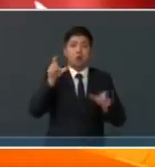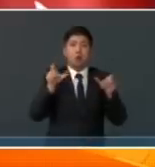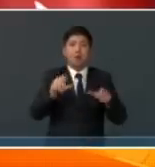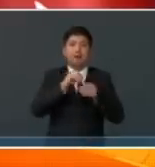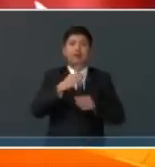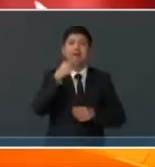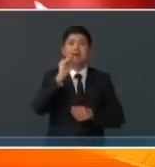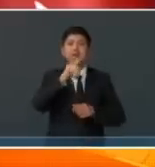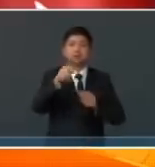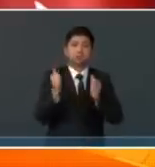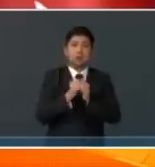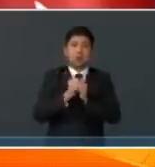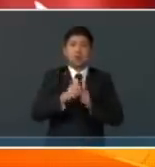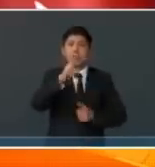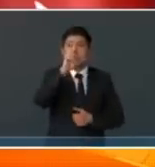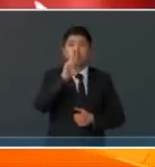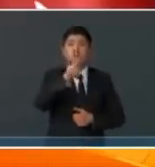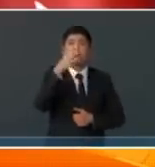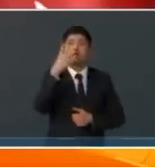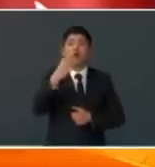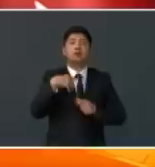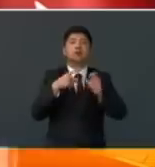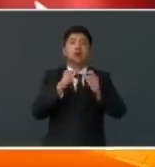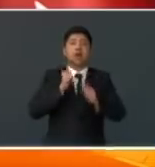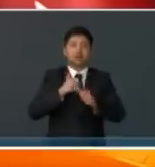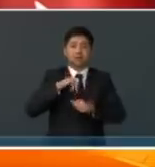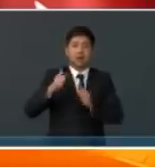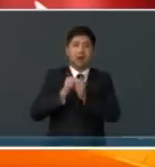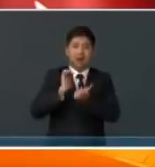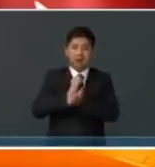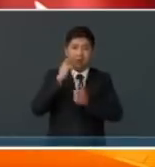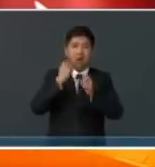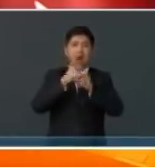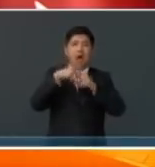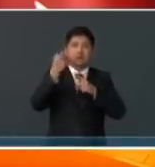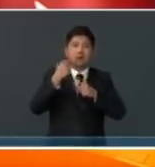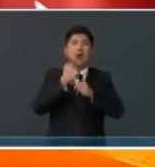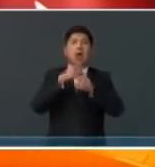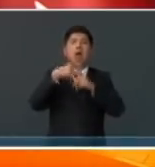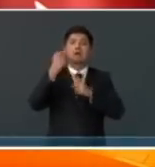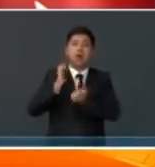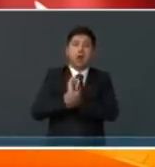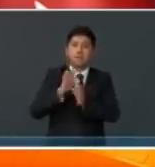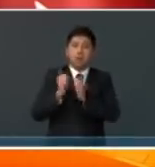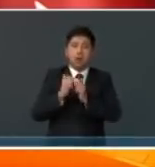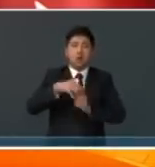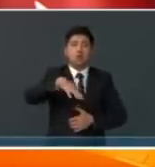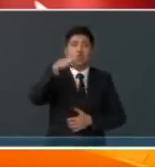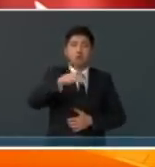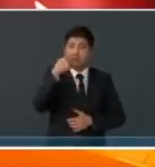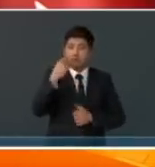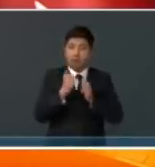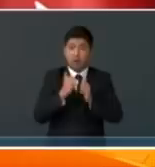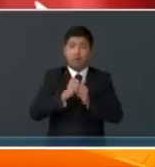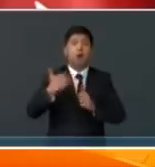korumasındaki gencimiz ile 274 şehit yakınımız gazi ve gazi yakınımız kura